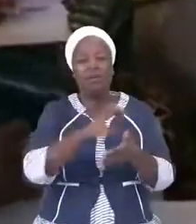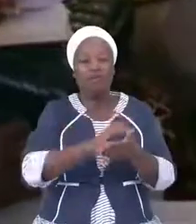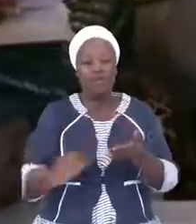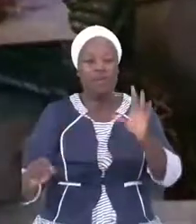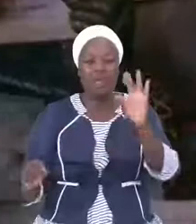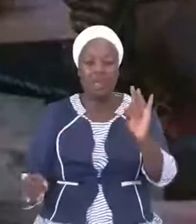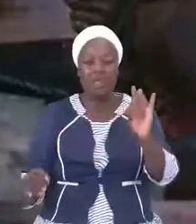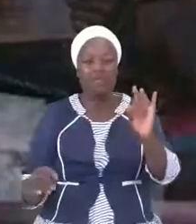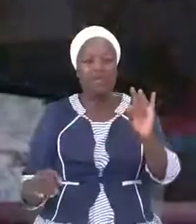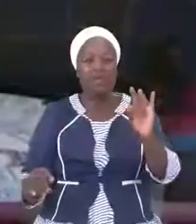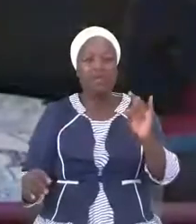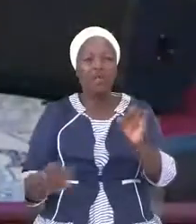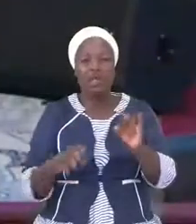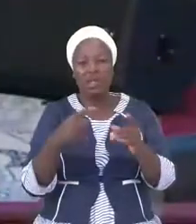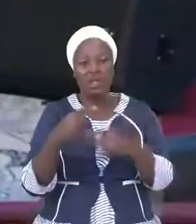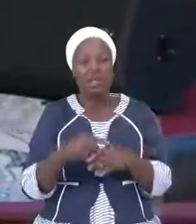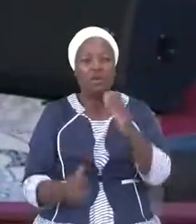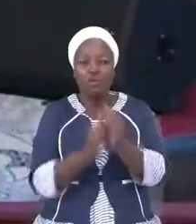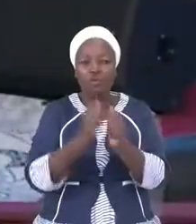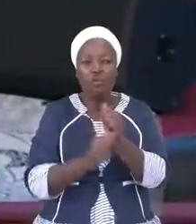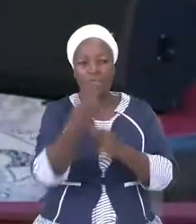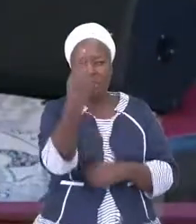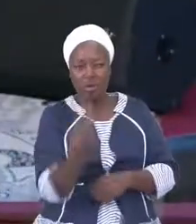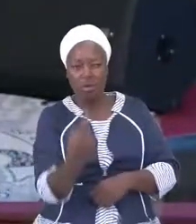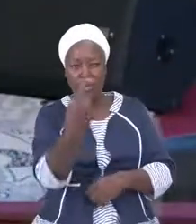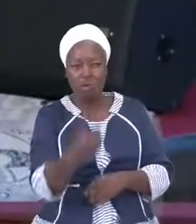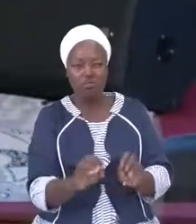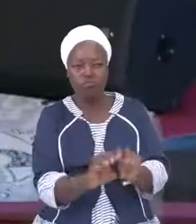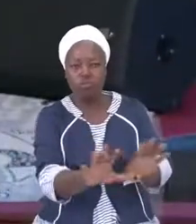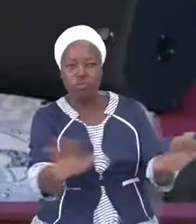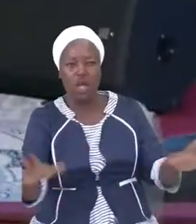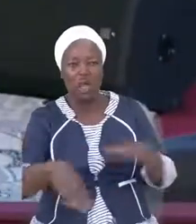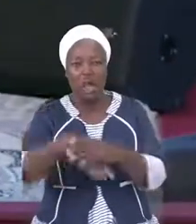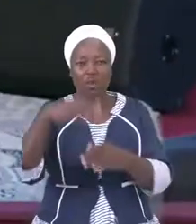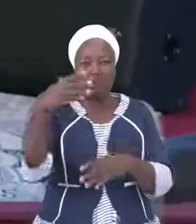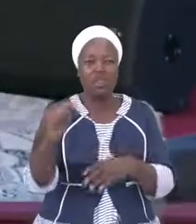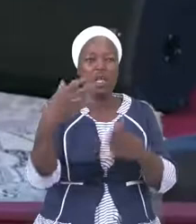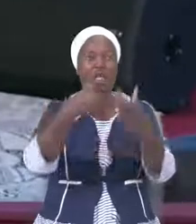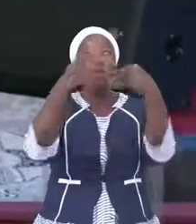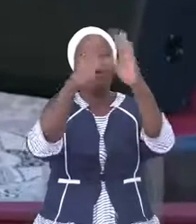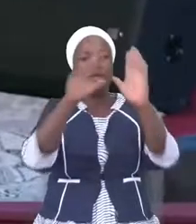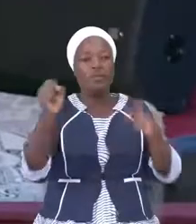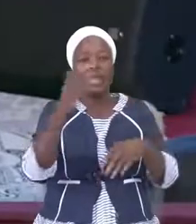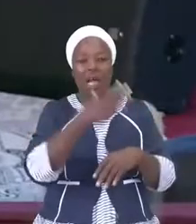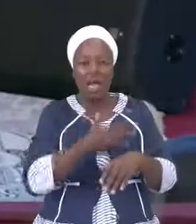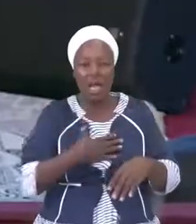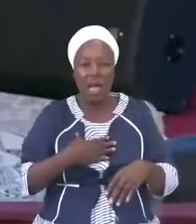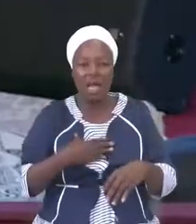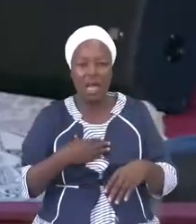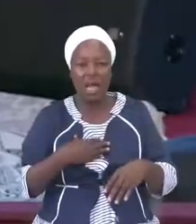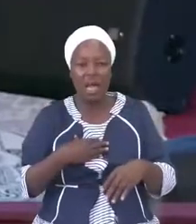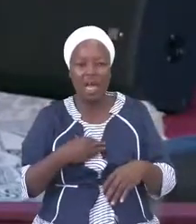le verset 8 dit, seul, il étend les cieux,